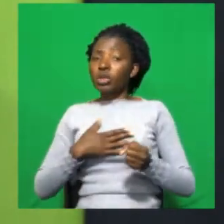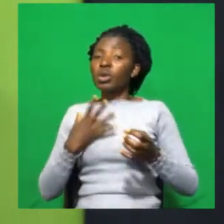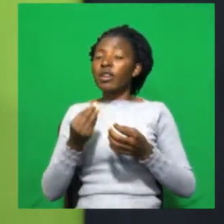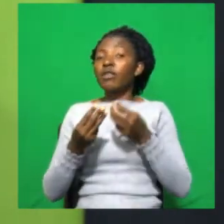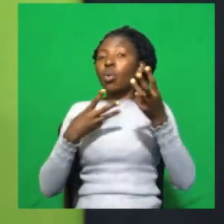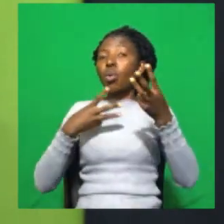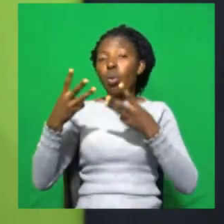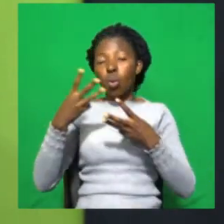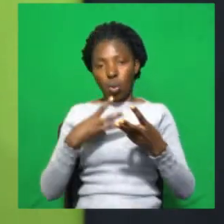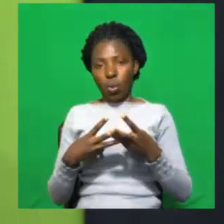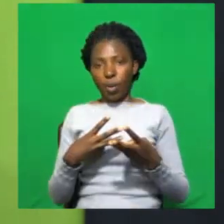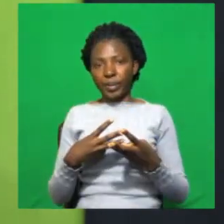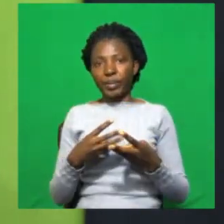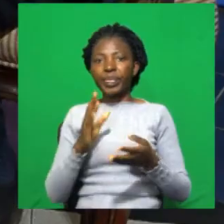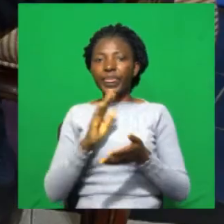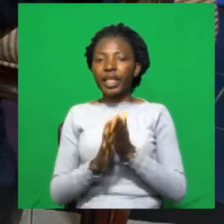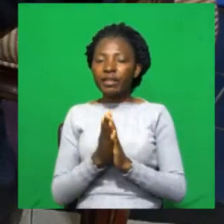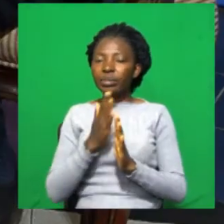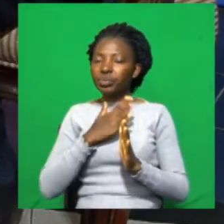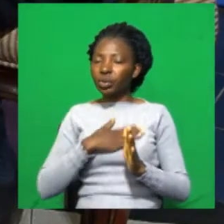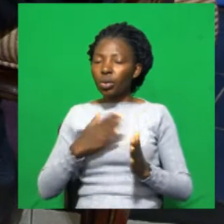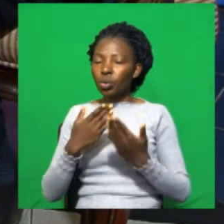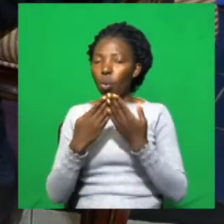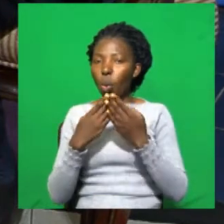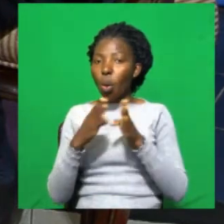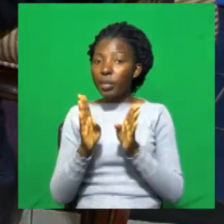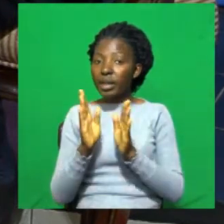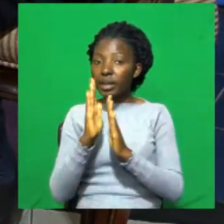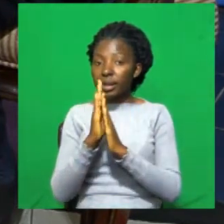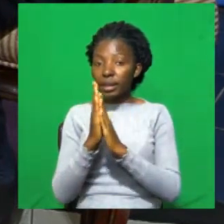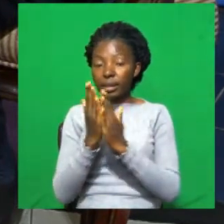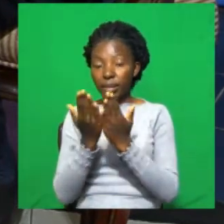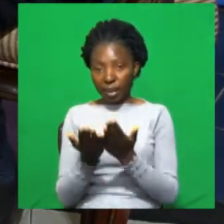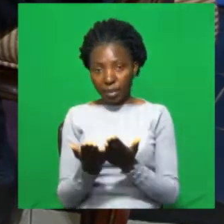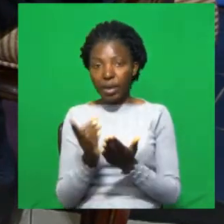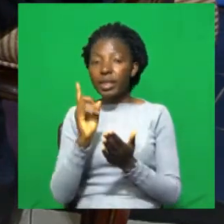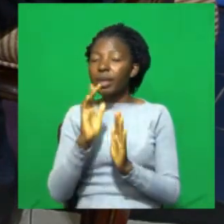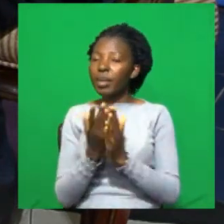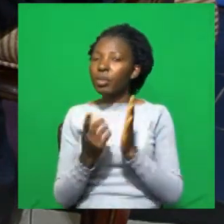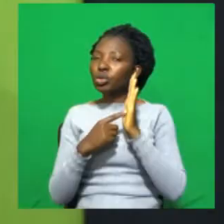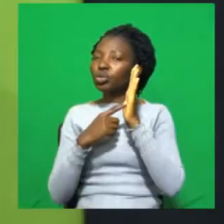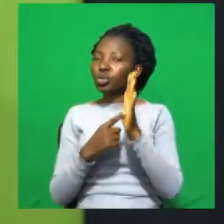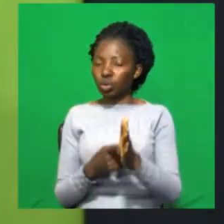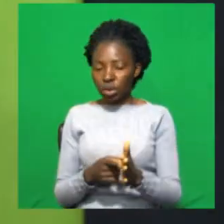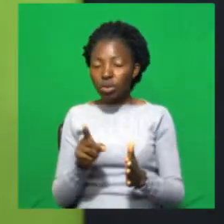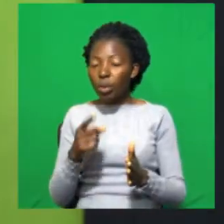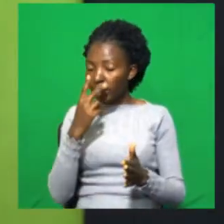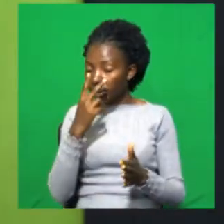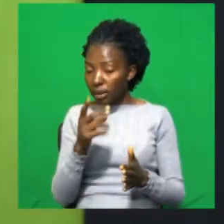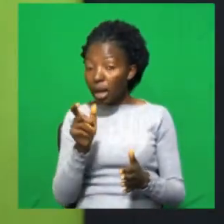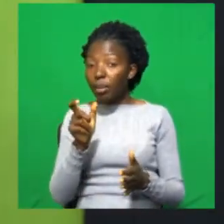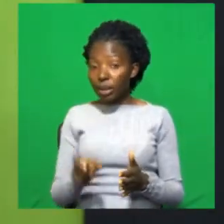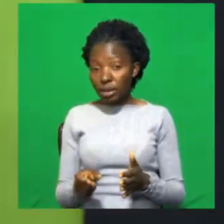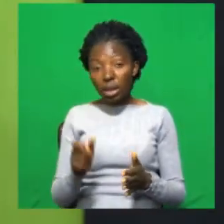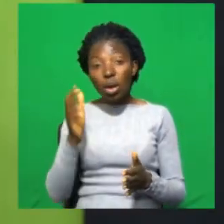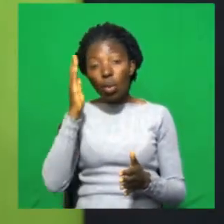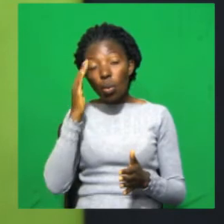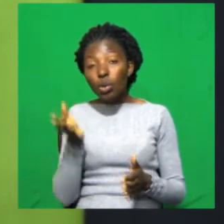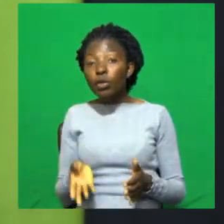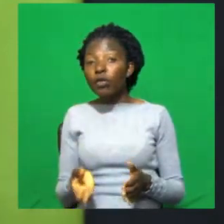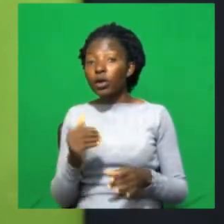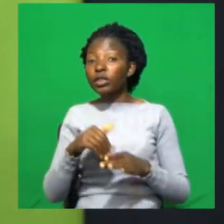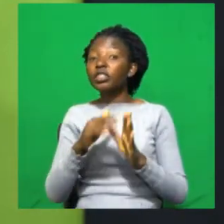vari kutoona mumwe munhu asi kutomboda kuti bhaibheri rivhurwe. Vari kuona kunge munhu ari bhaibheri riri kuburitsa pachena kuti tarisirai munhu